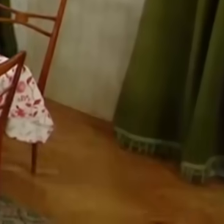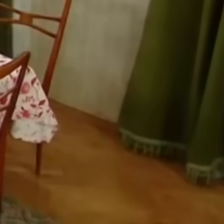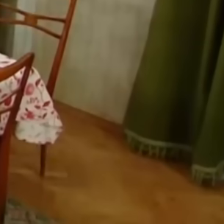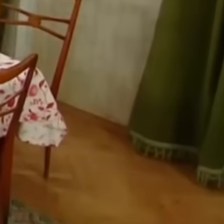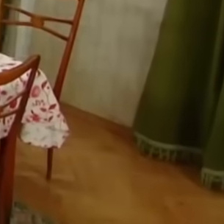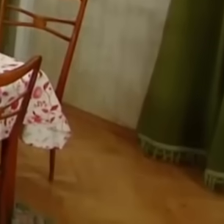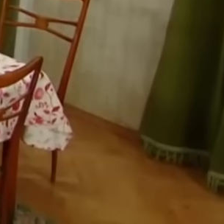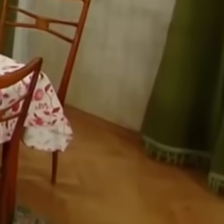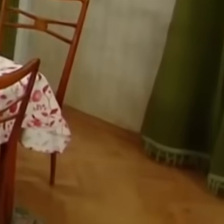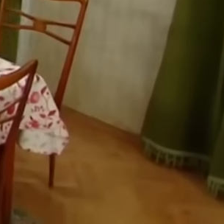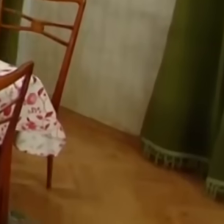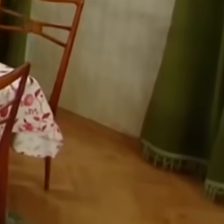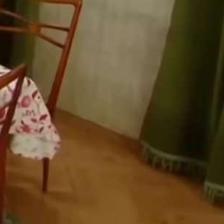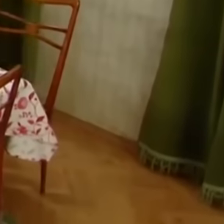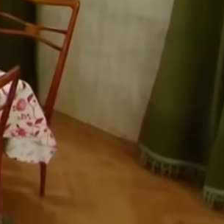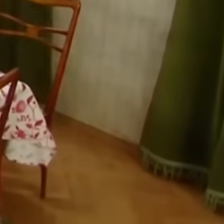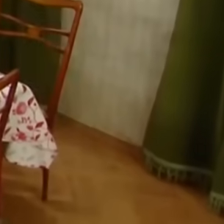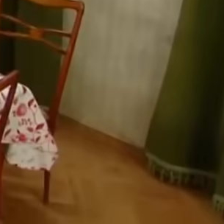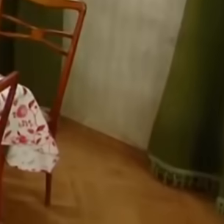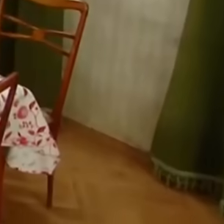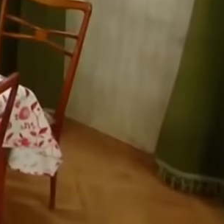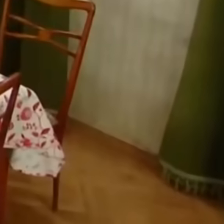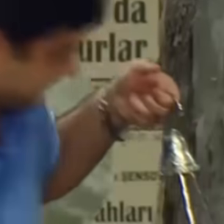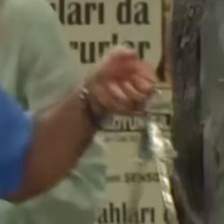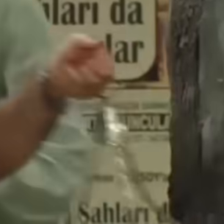Birden Ahmet'in yanında istifini hiç bozmadı.